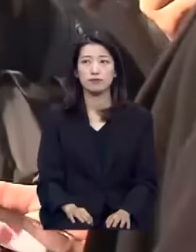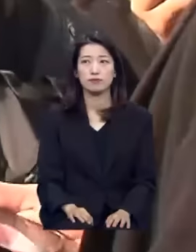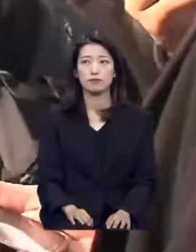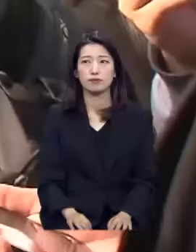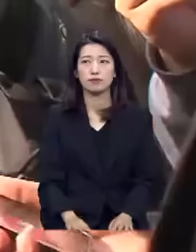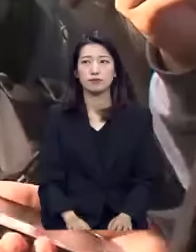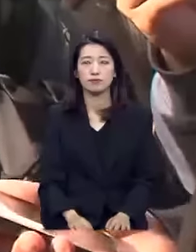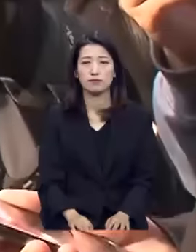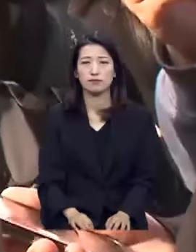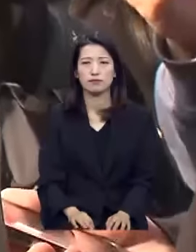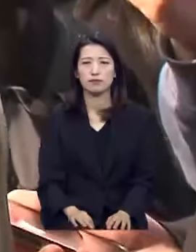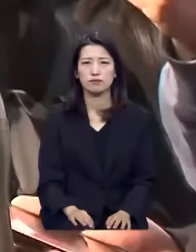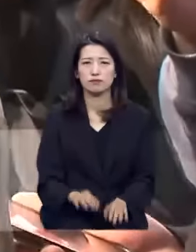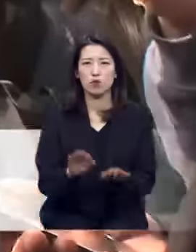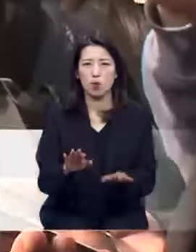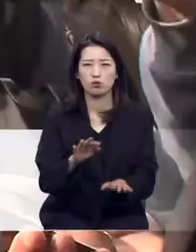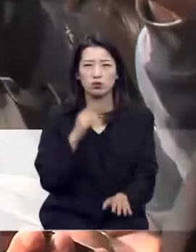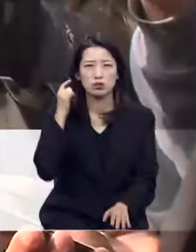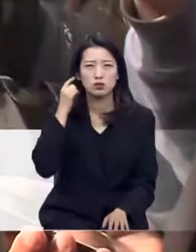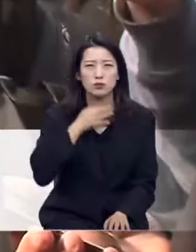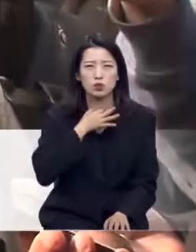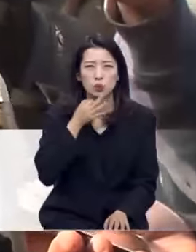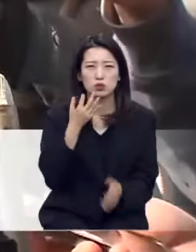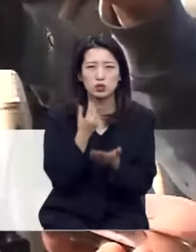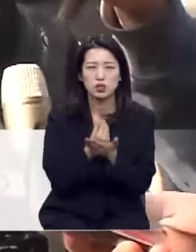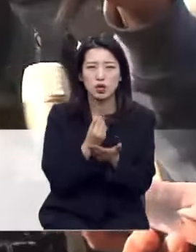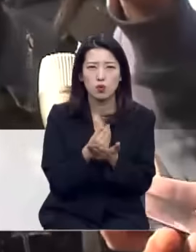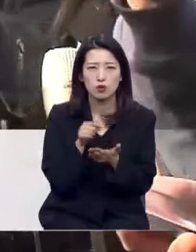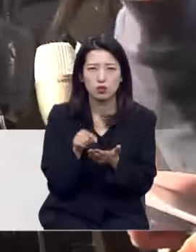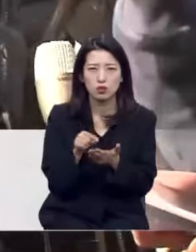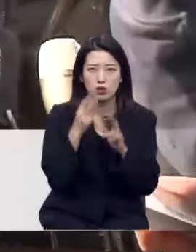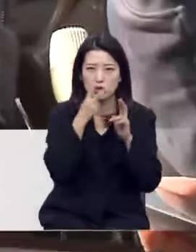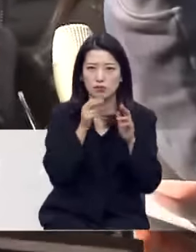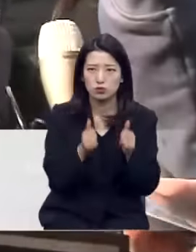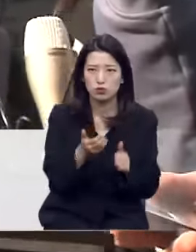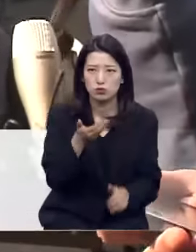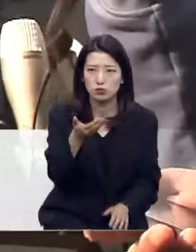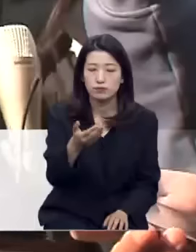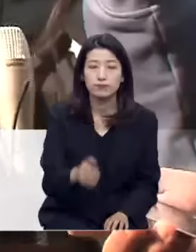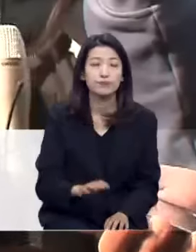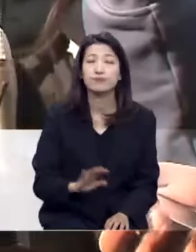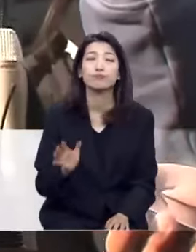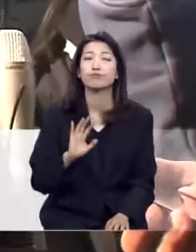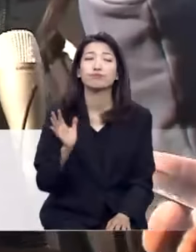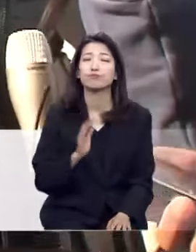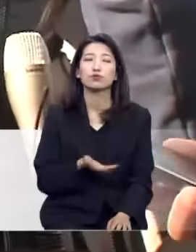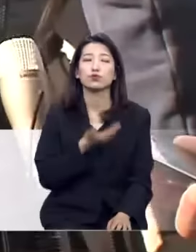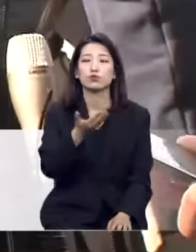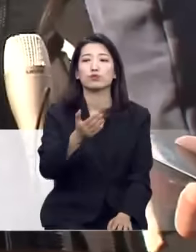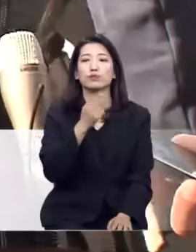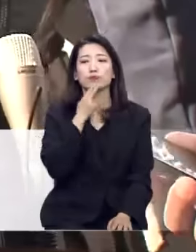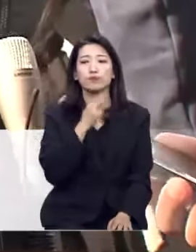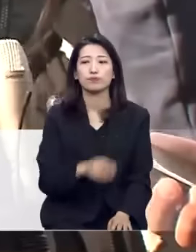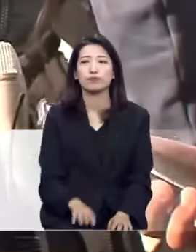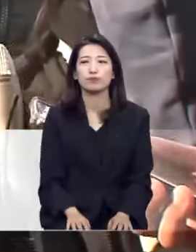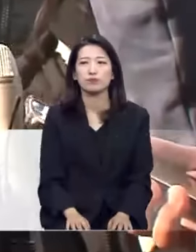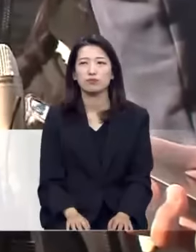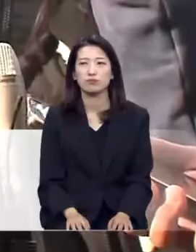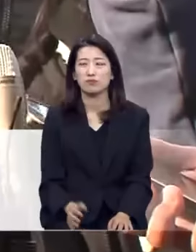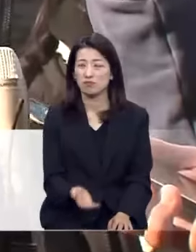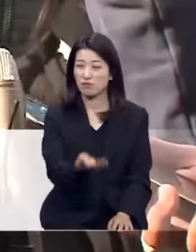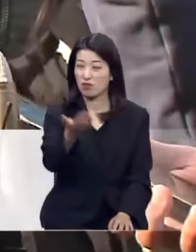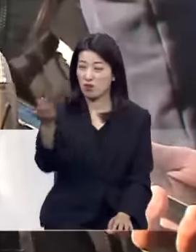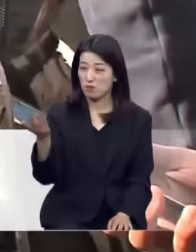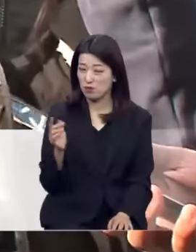담긴 녹치 자료가 오늘 검찰에 제출될 예정인지 제출될 예정 없고요 그 일부 언론들이